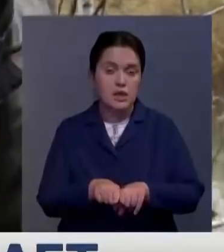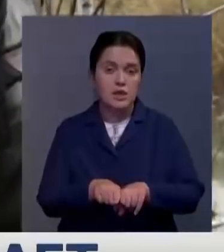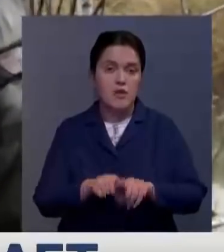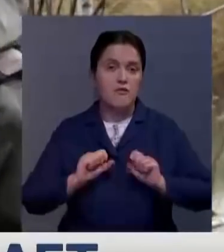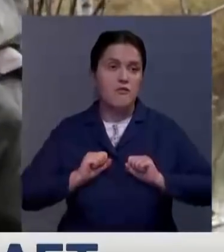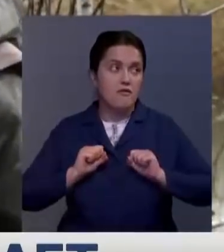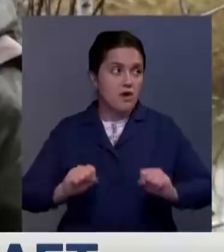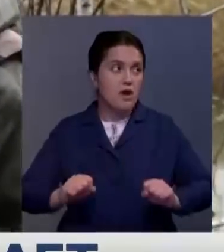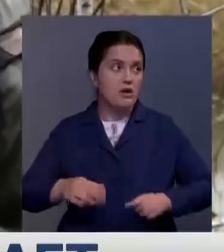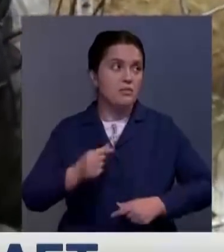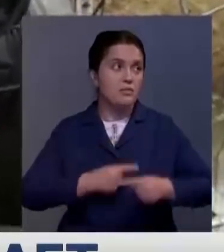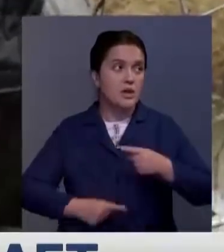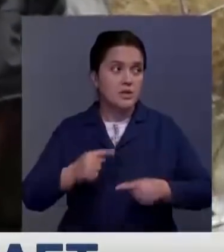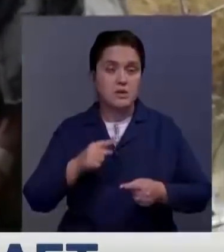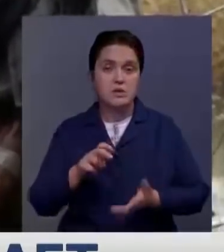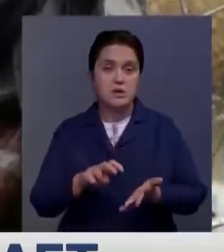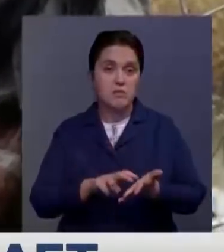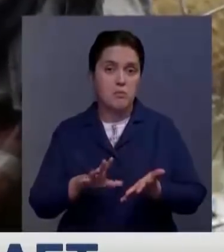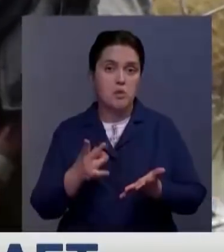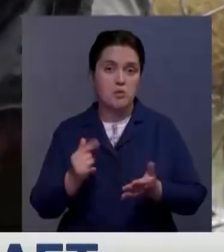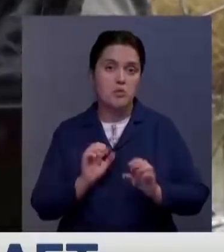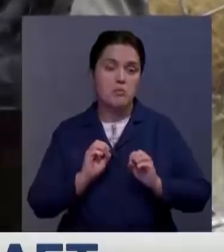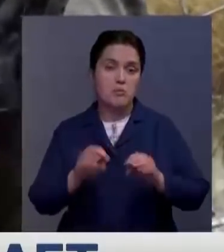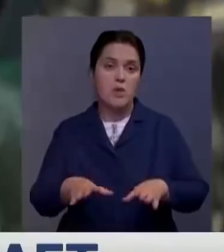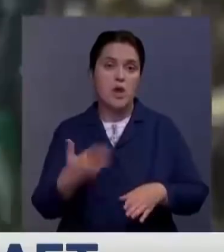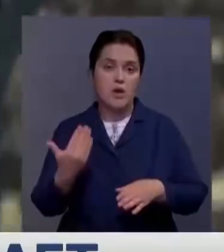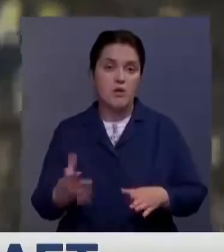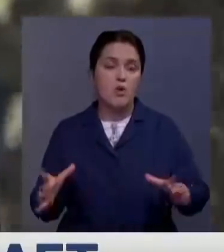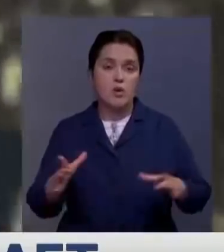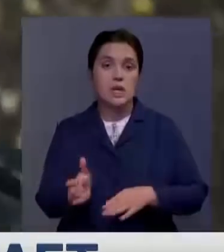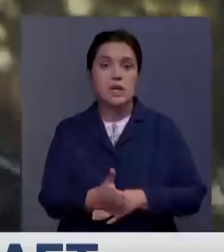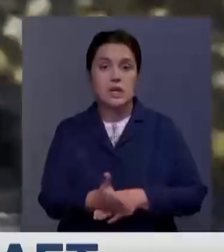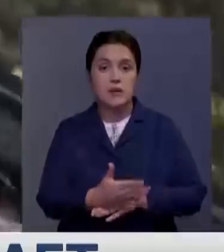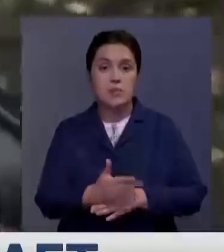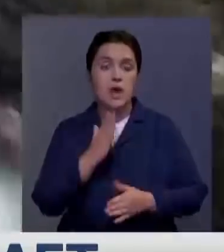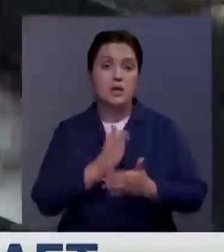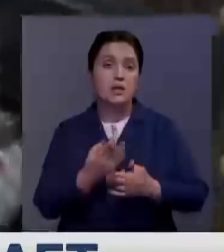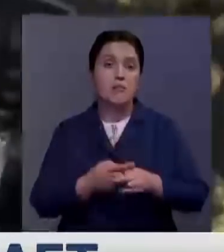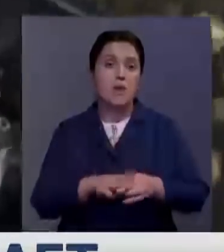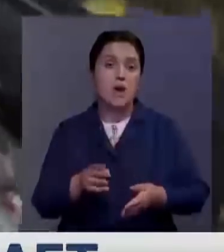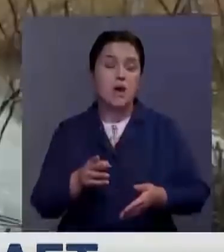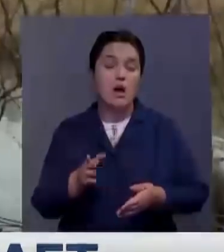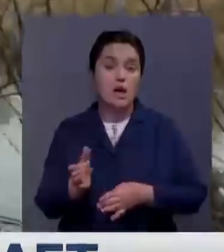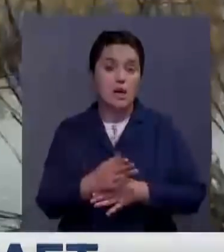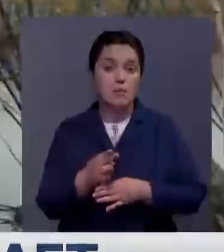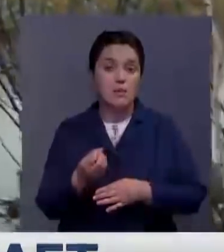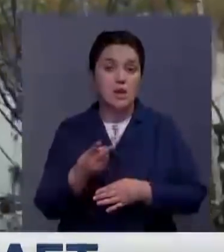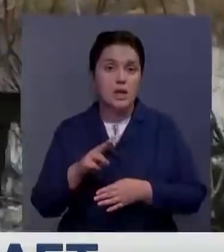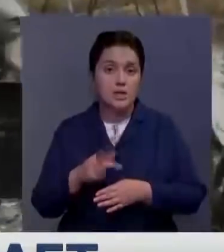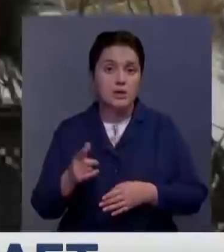отважные предприниматели, которые не побоялись и запустили в их озеро рыбу. Физические показатели пеледи сами рыболовы